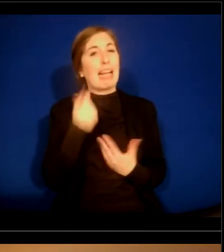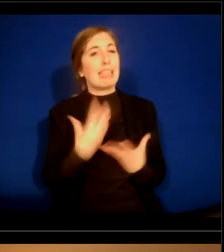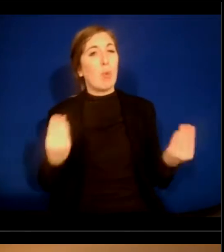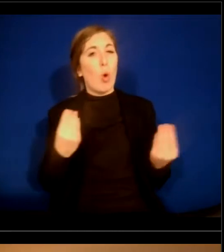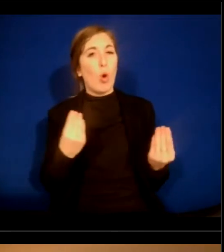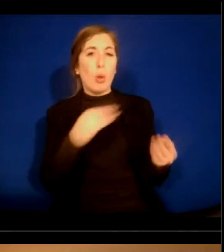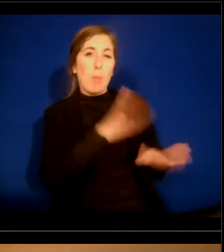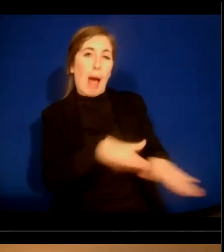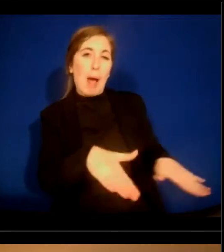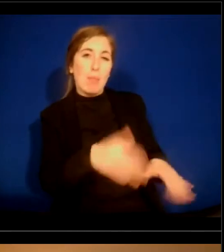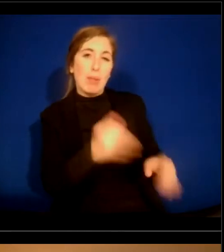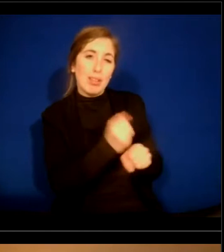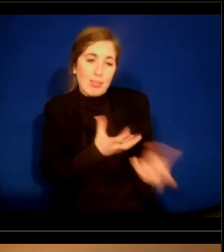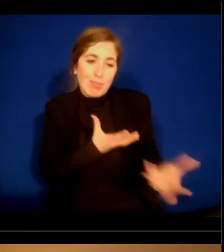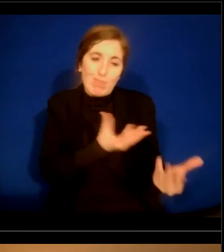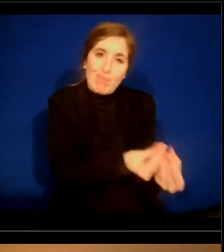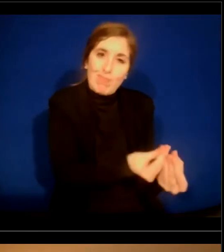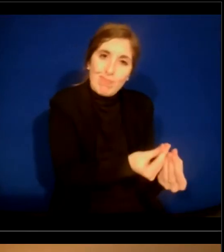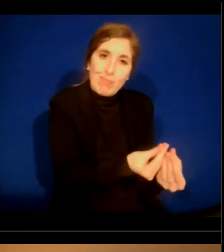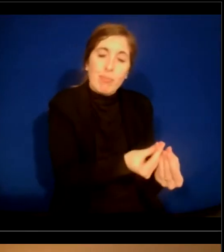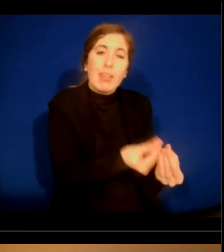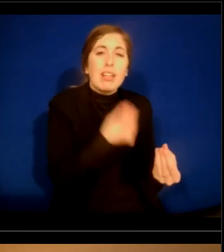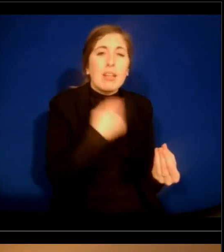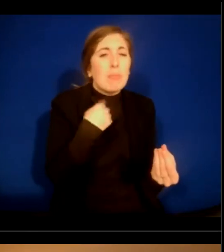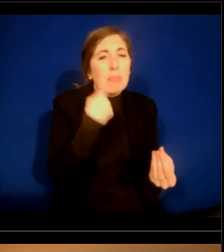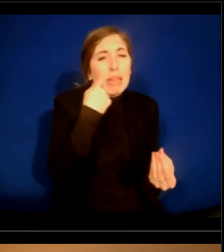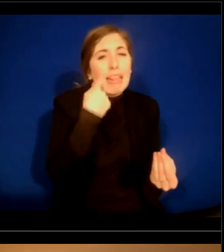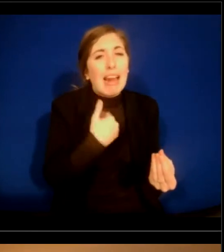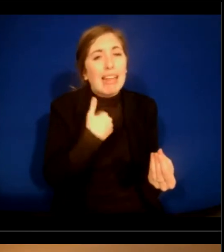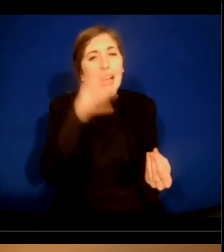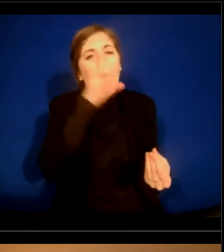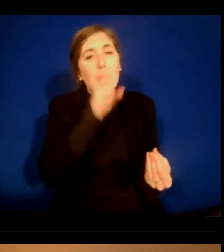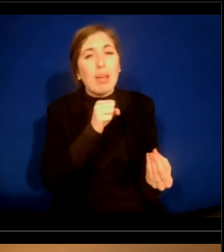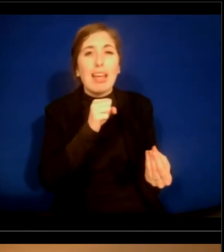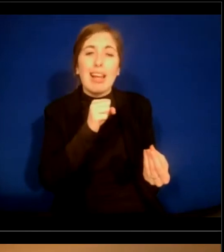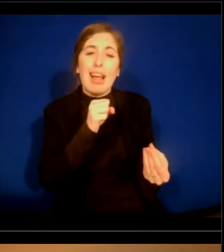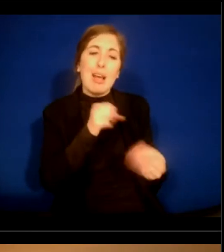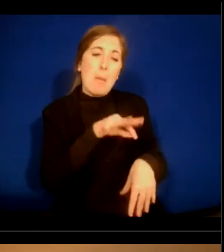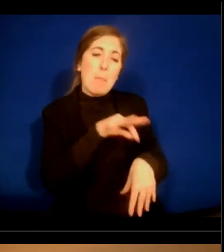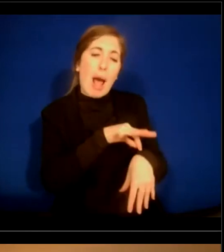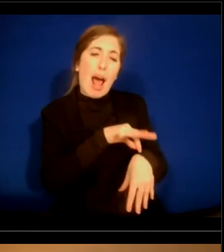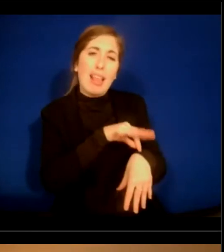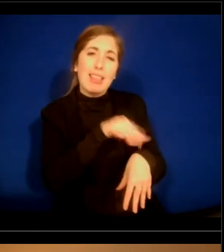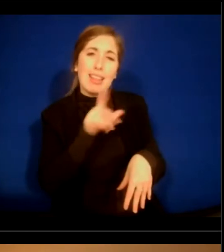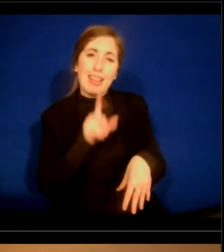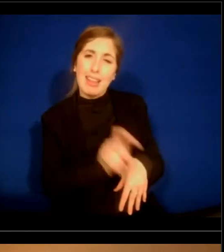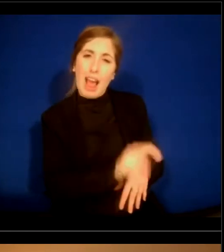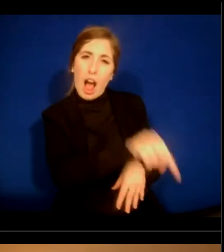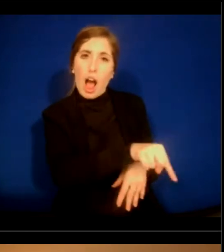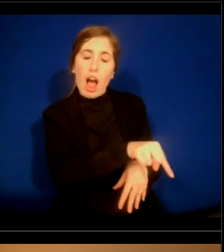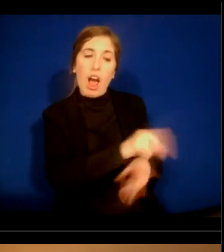capire come l'impatto della malattia oncologica,